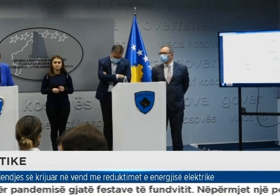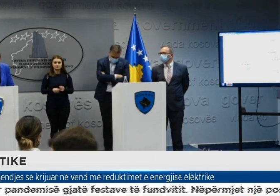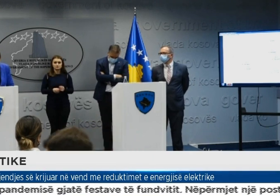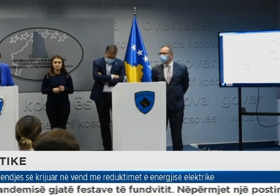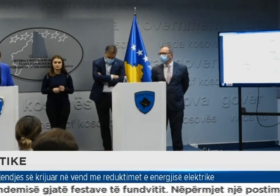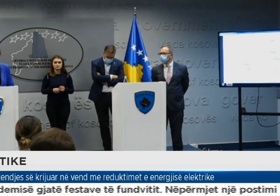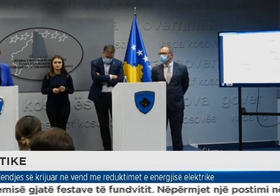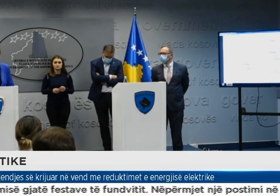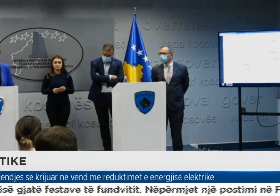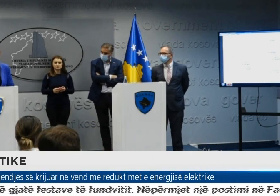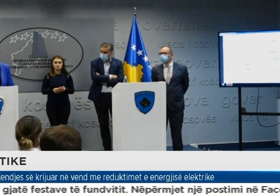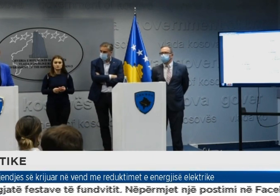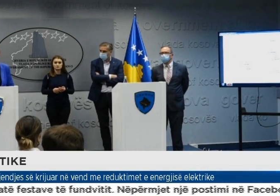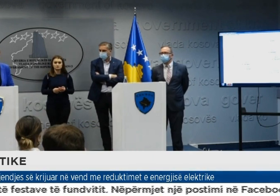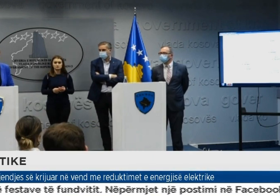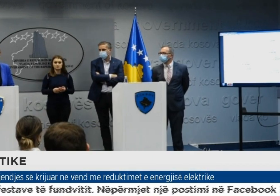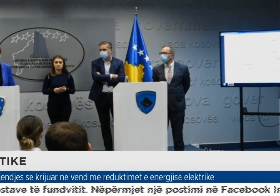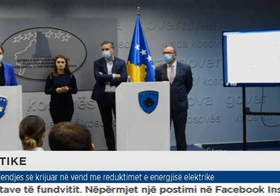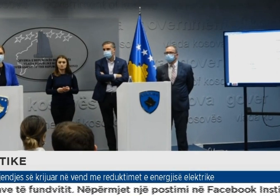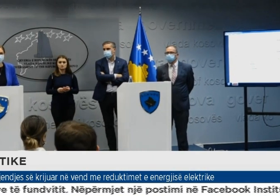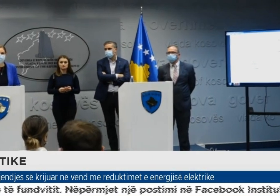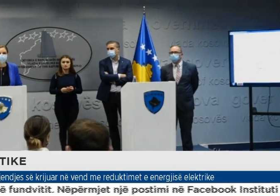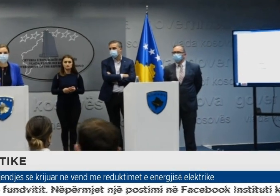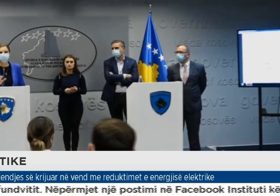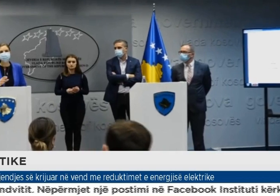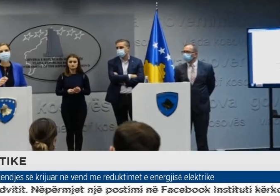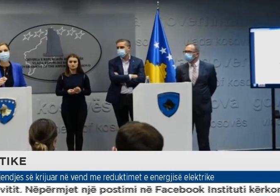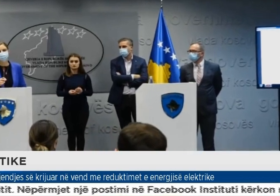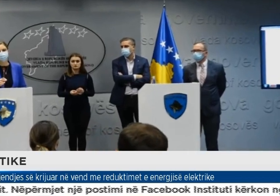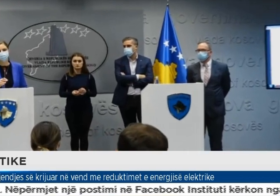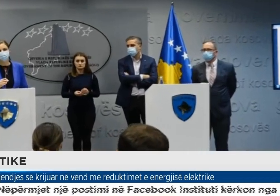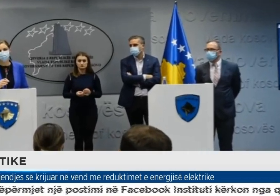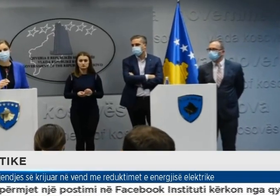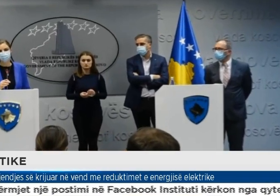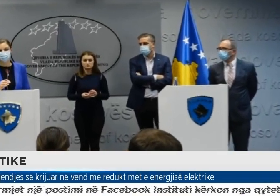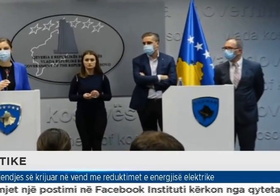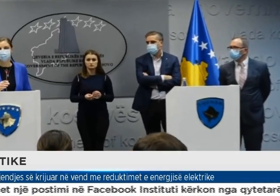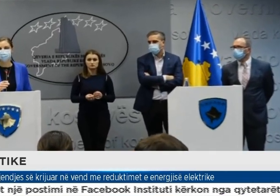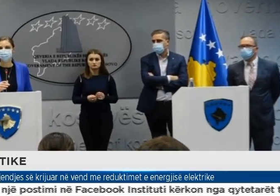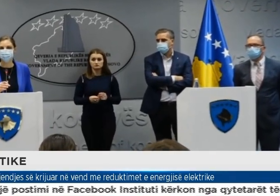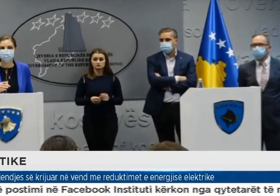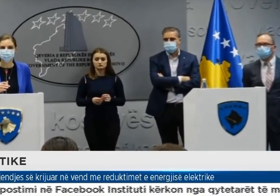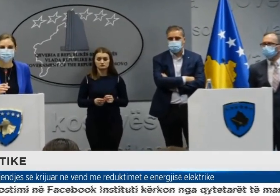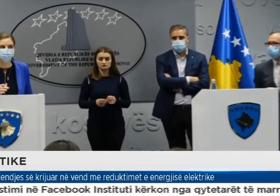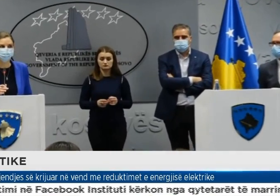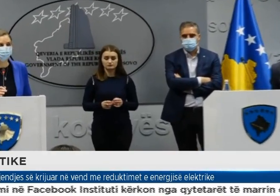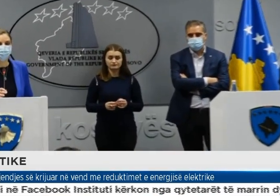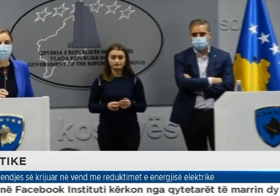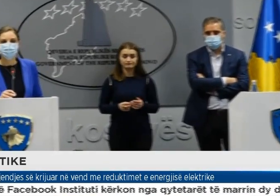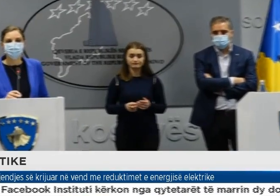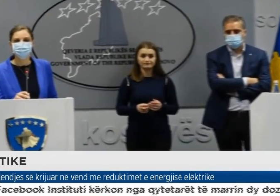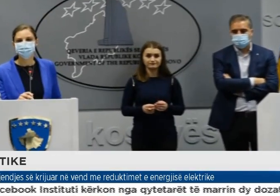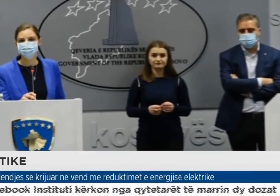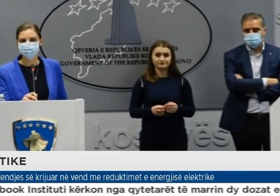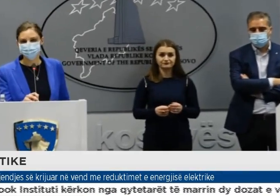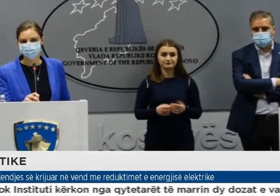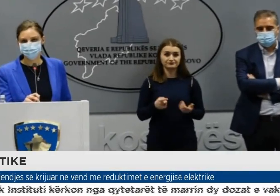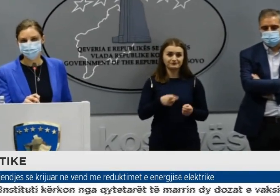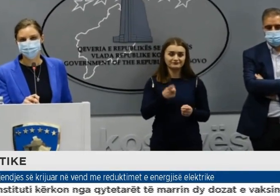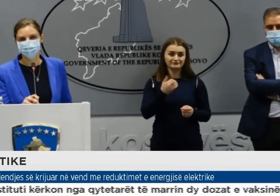Nuk jam e sigurt nëse e kuptova mirë pyetjen, së pari po filloj me këtë pyetjen për ngrohje e